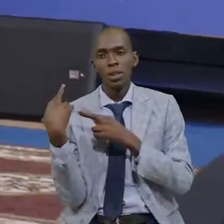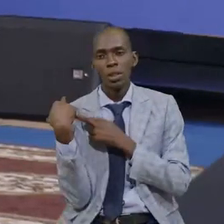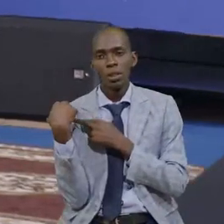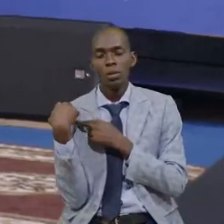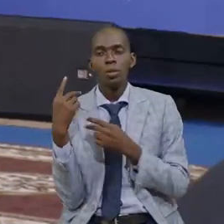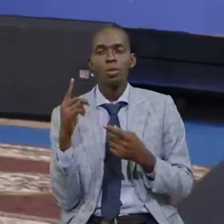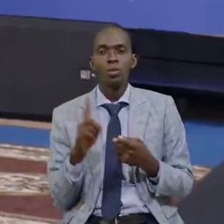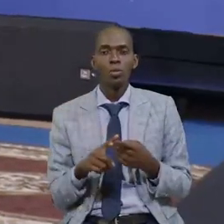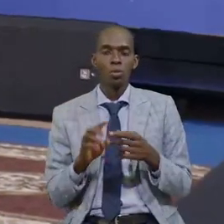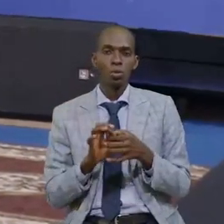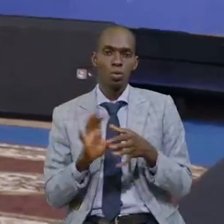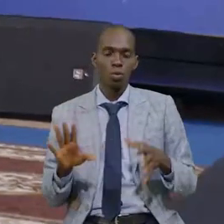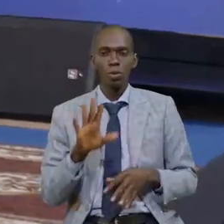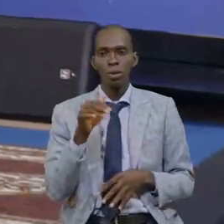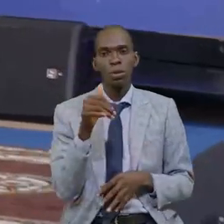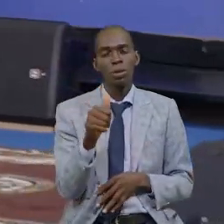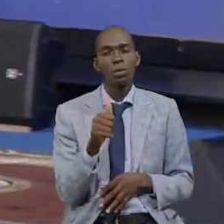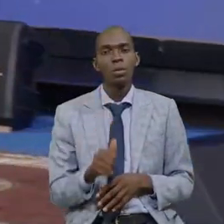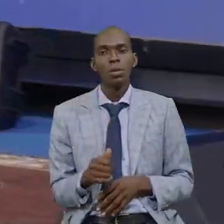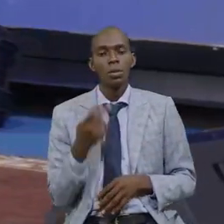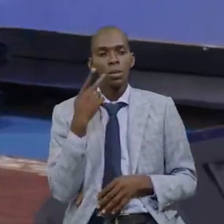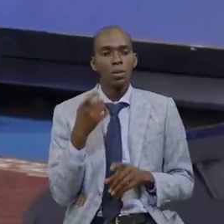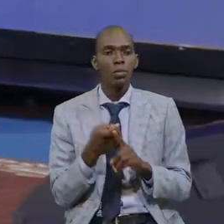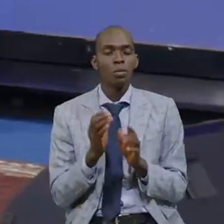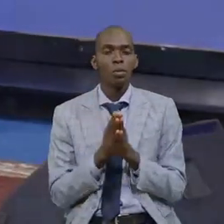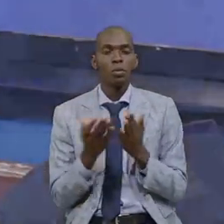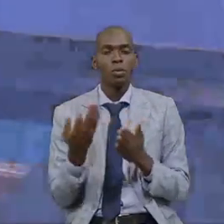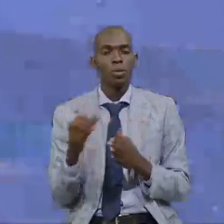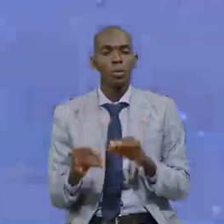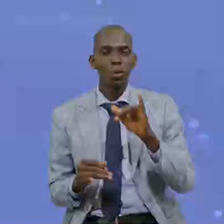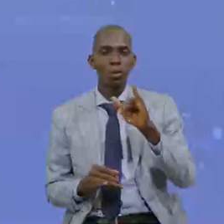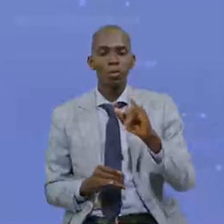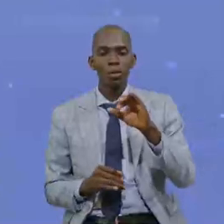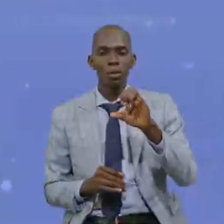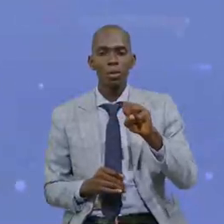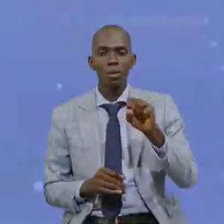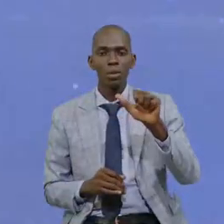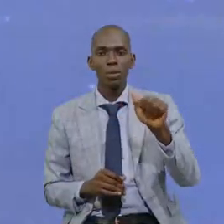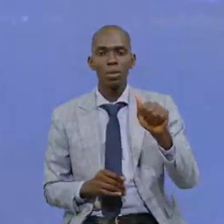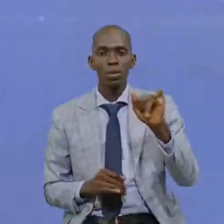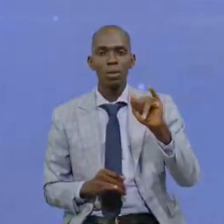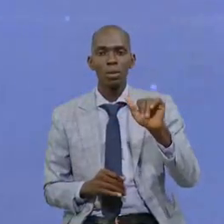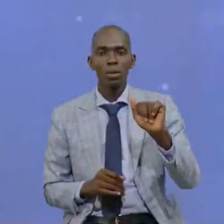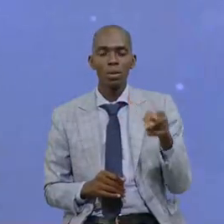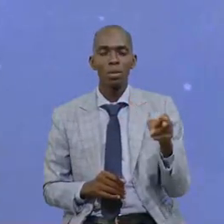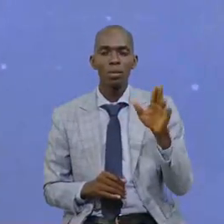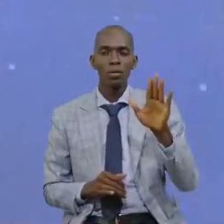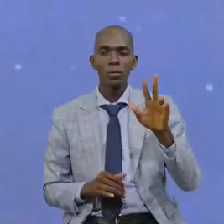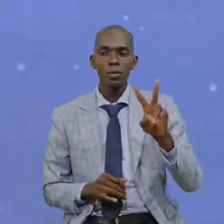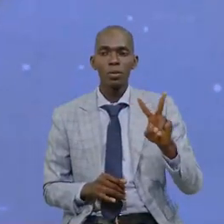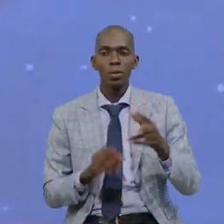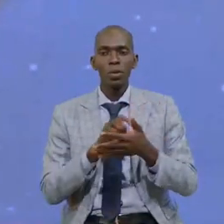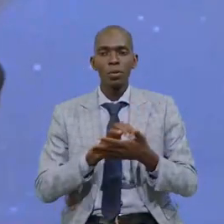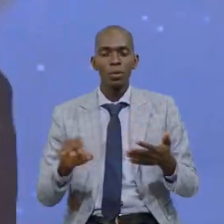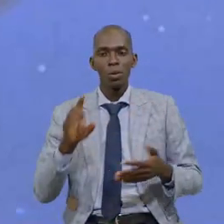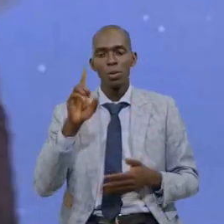responsabilité personnelle de te délier. Nous sommes en Ésaïe au chapitre 52. Je vous lis à